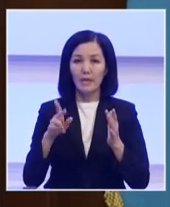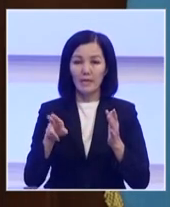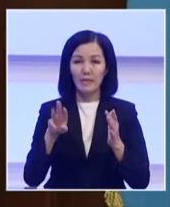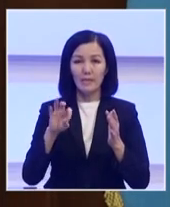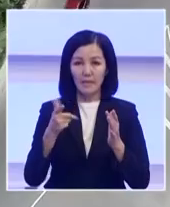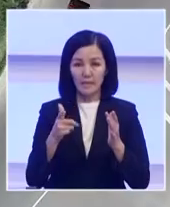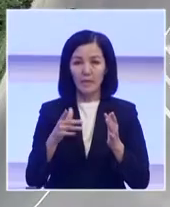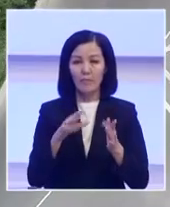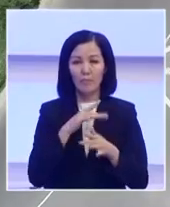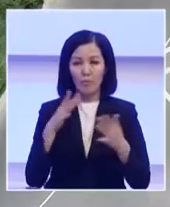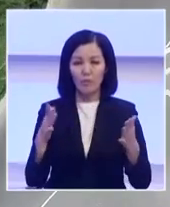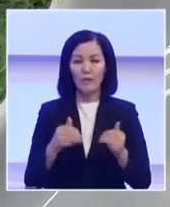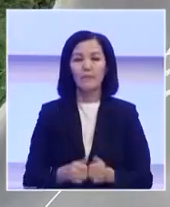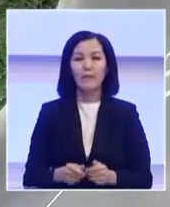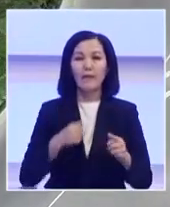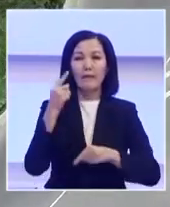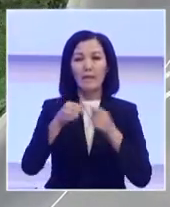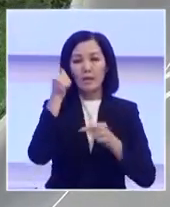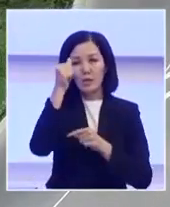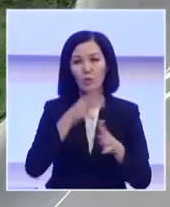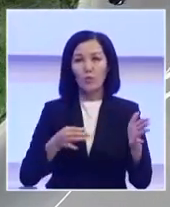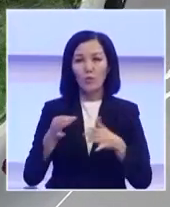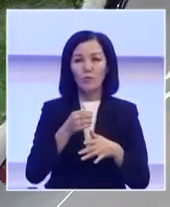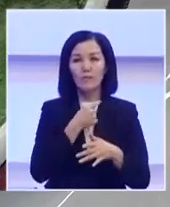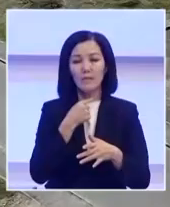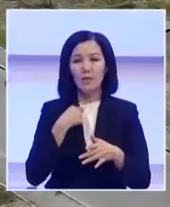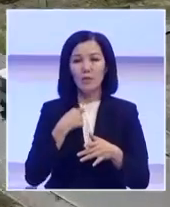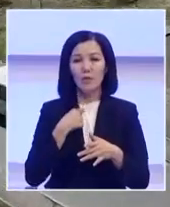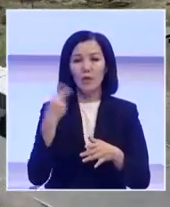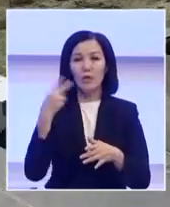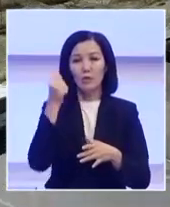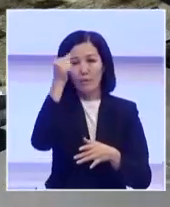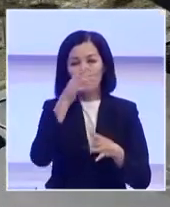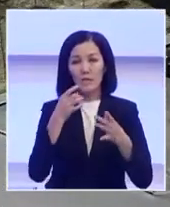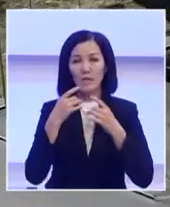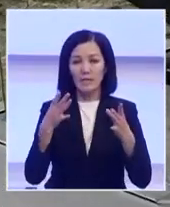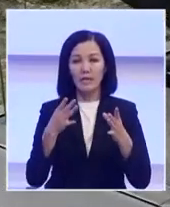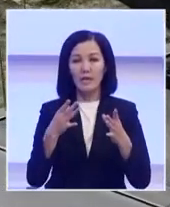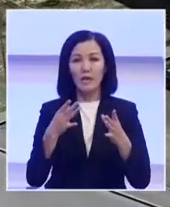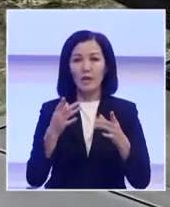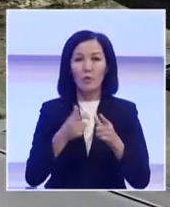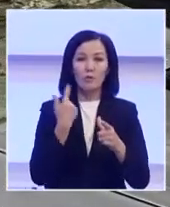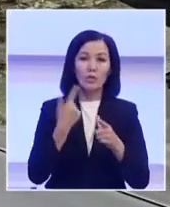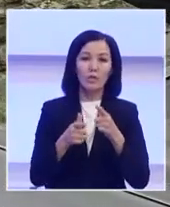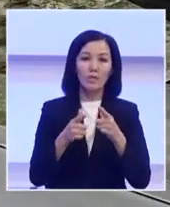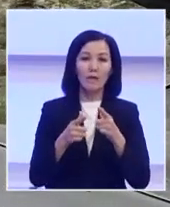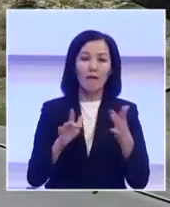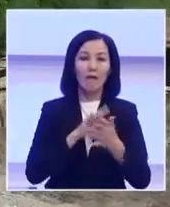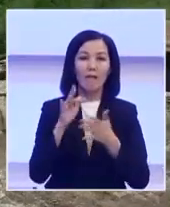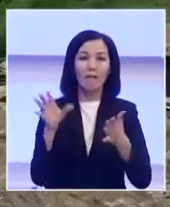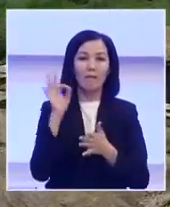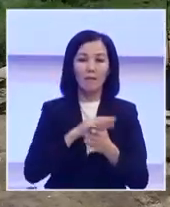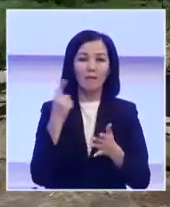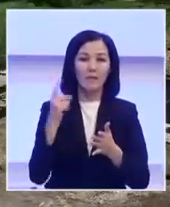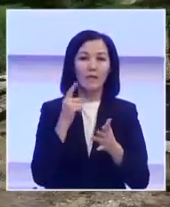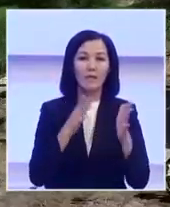отыр. Келер жылы Талдықорғанның облыс орталығы атанғанына 20 жыл. Осы жылдар аралығында шахар табысы тулайым,